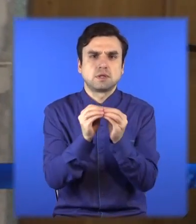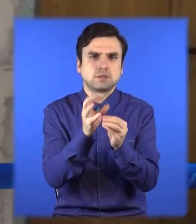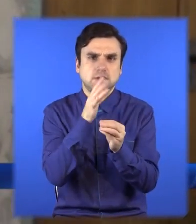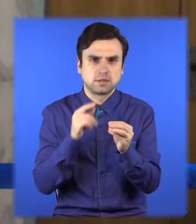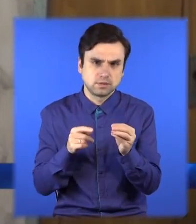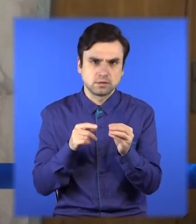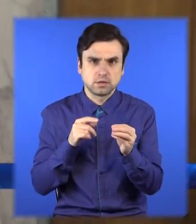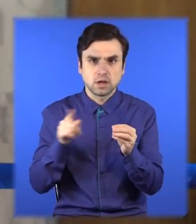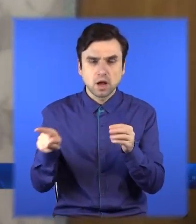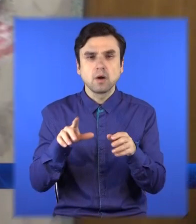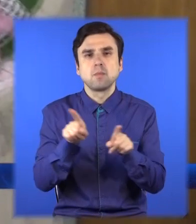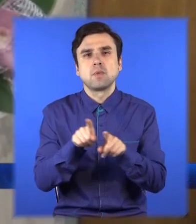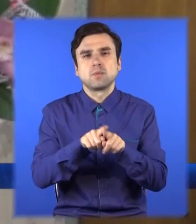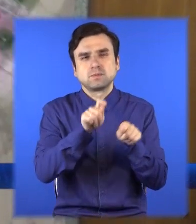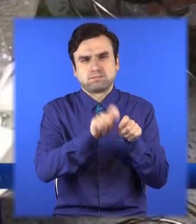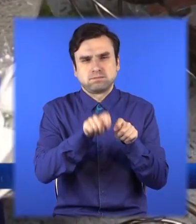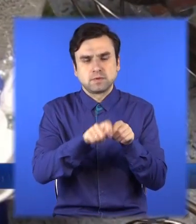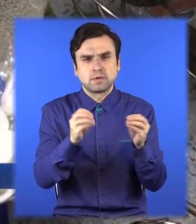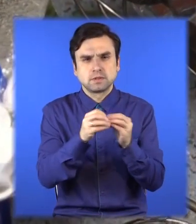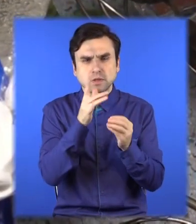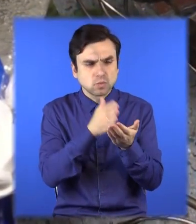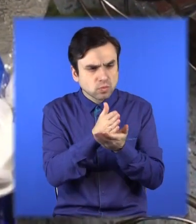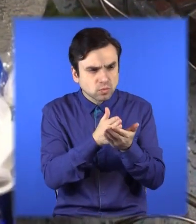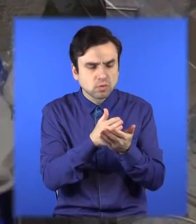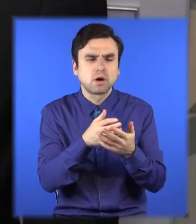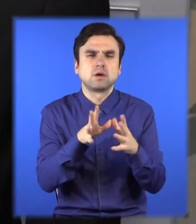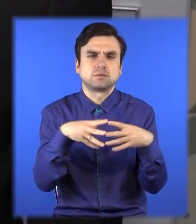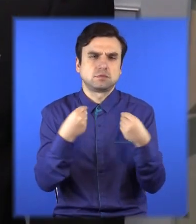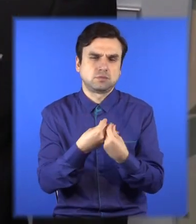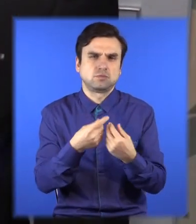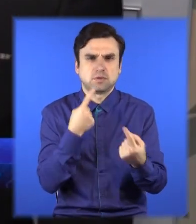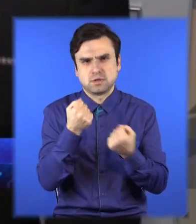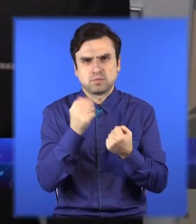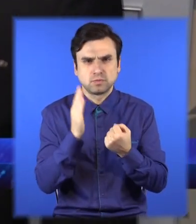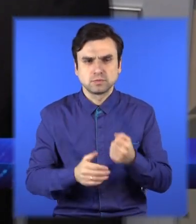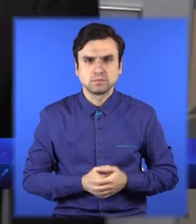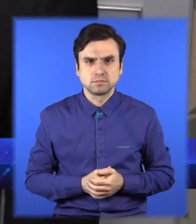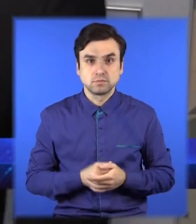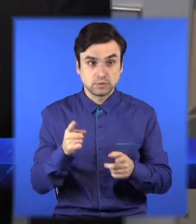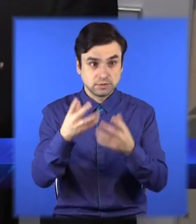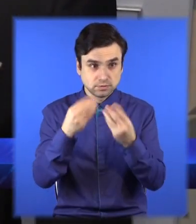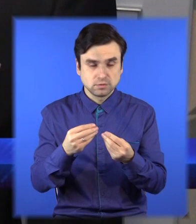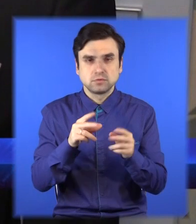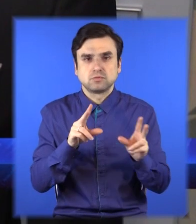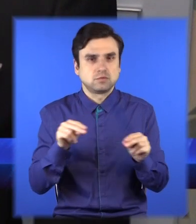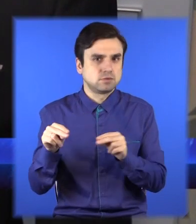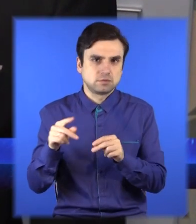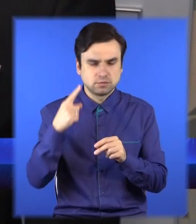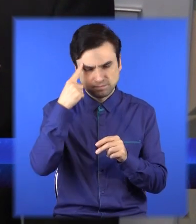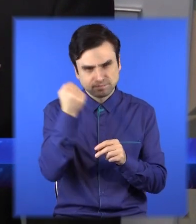Кажуть, що саме такий термін дав майбутньому шлюбу міцну витримку. Самий пам'ятний день буде. Щаслива